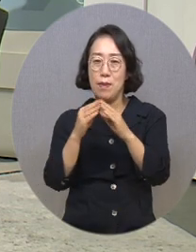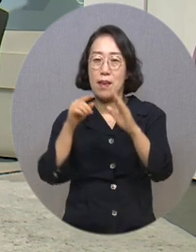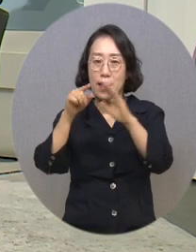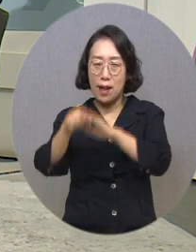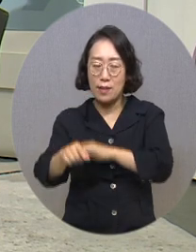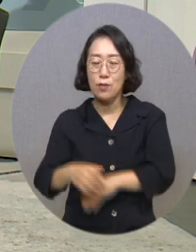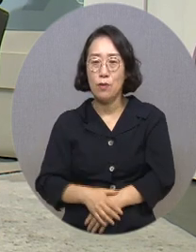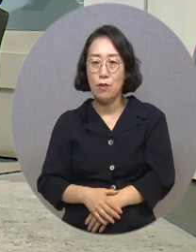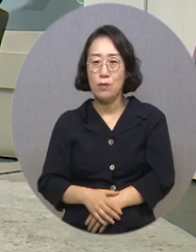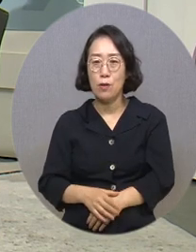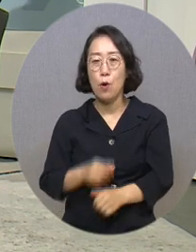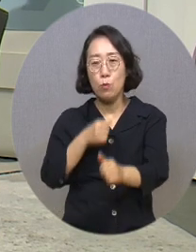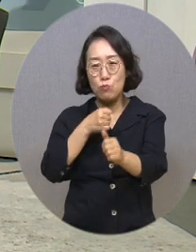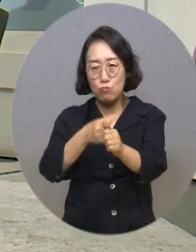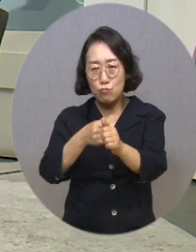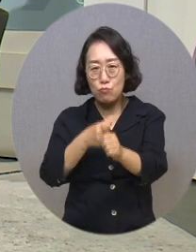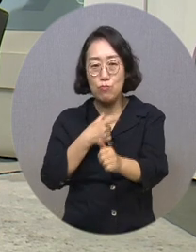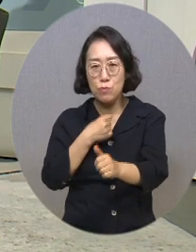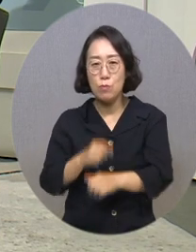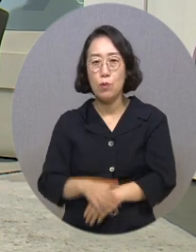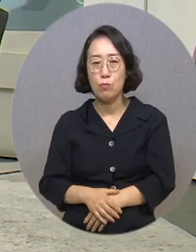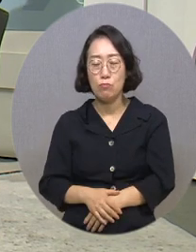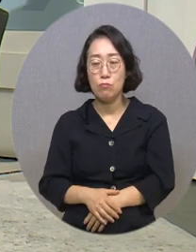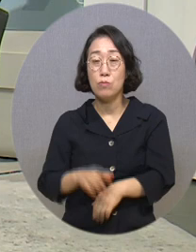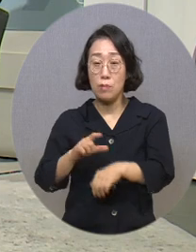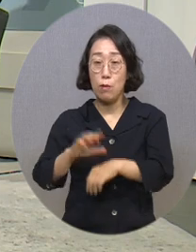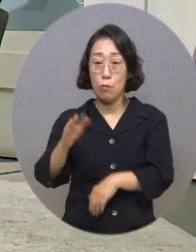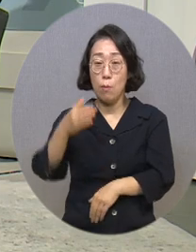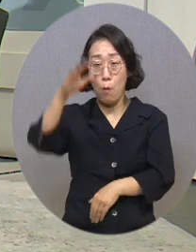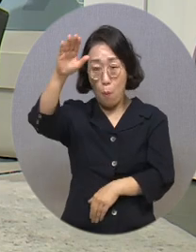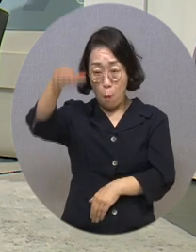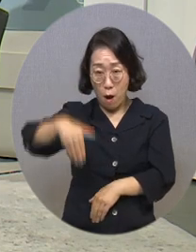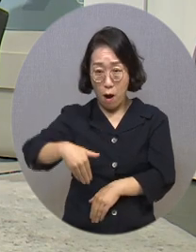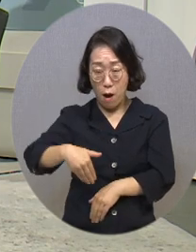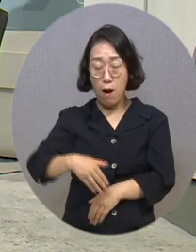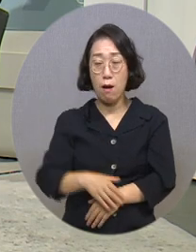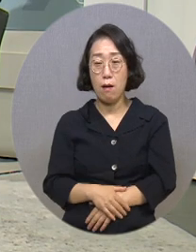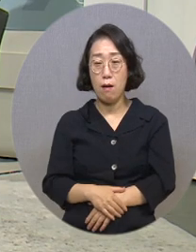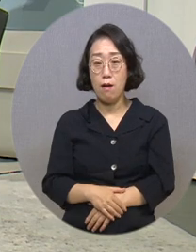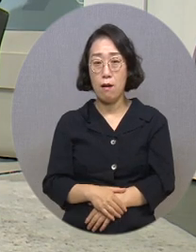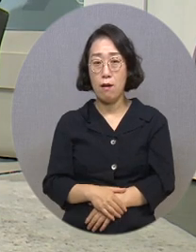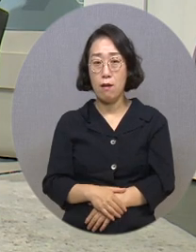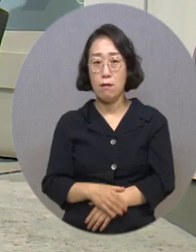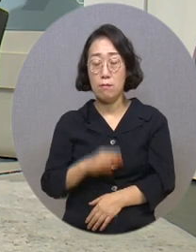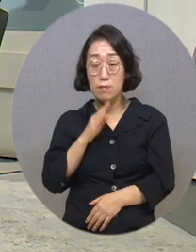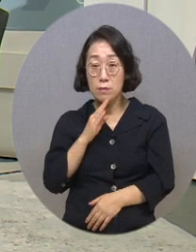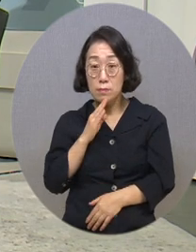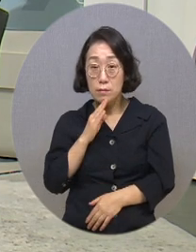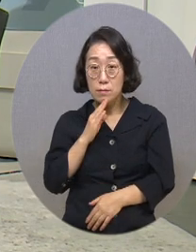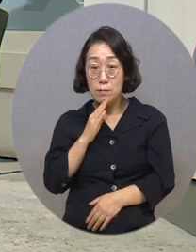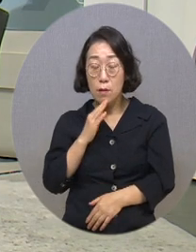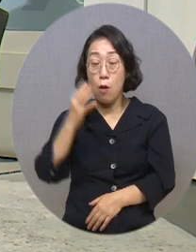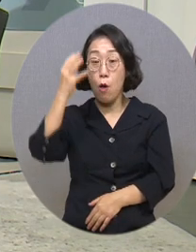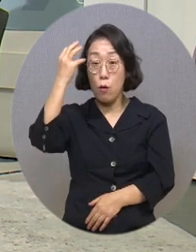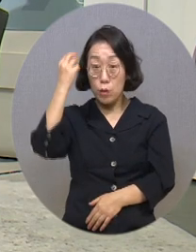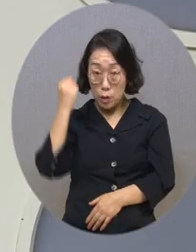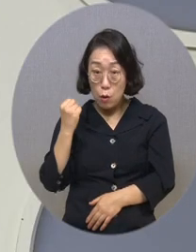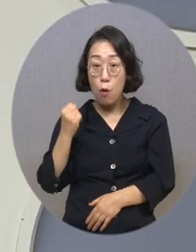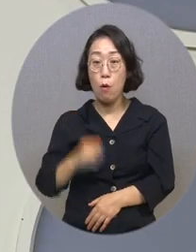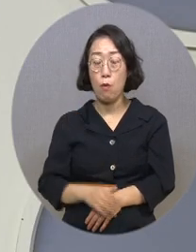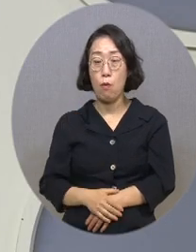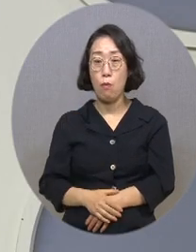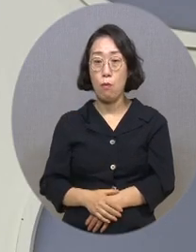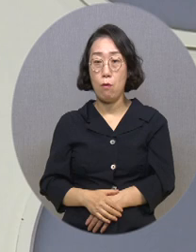거기서 인터뷰 한번 하고 싶다 그랬더니 아유 뭐 시간 되면 한번 내려오라 그랬더니 그걸 잊지 않으셨는지 본인